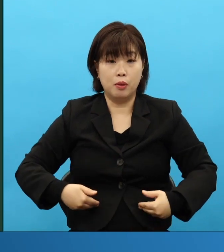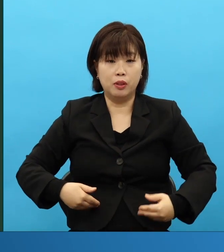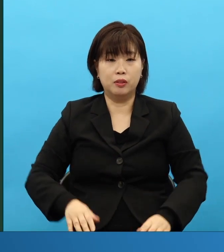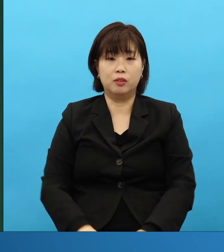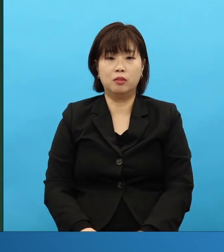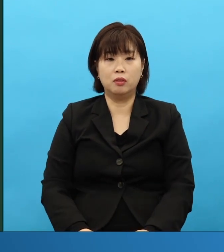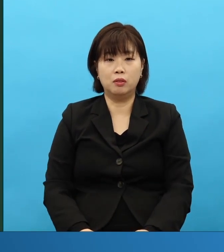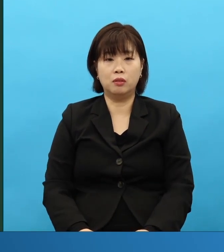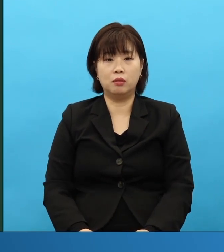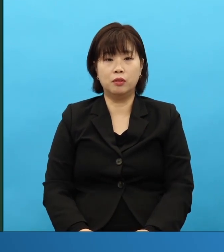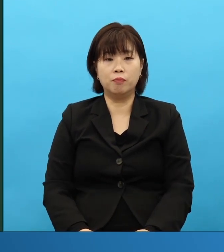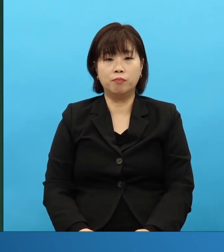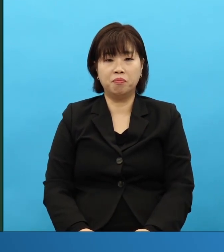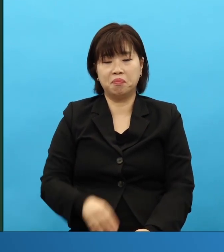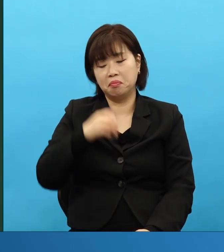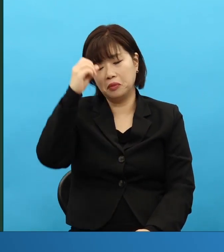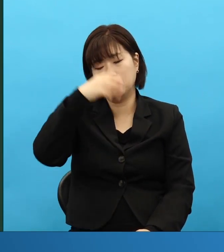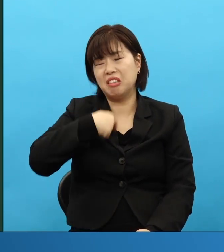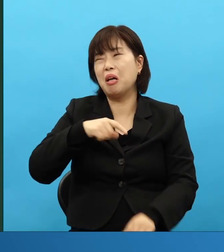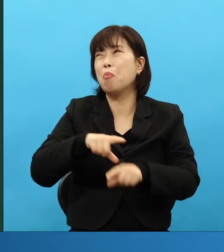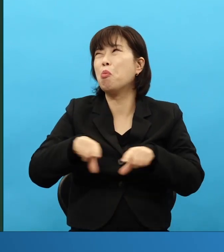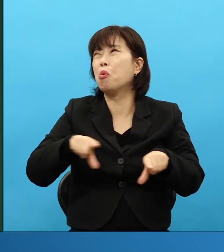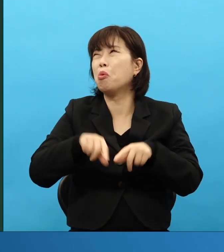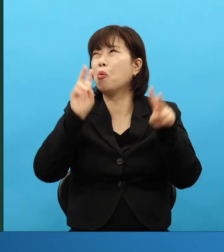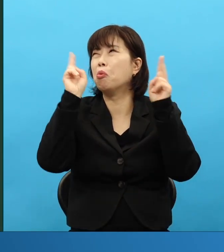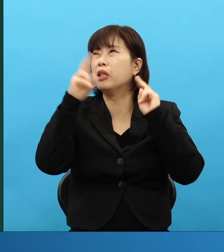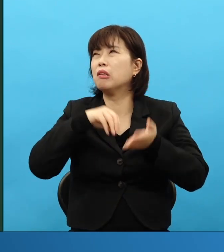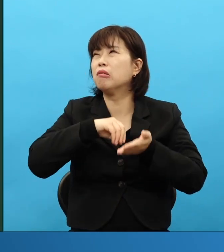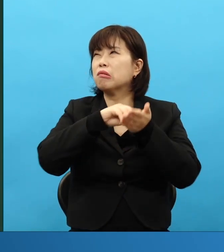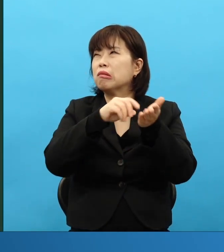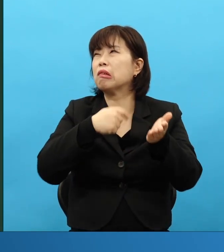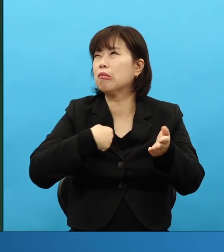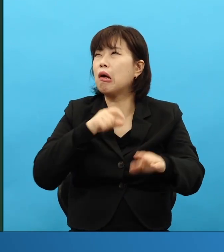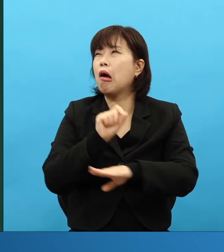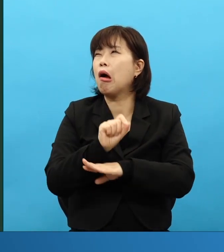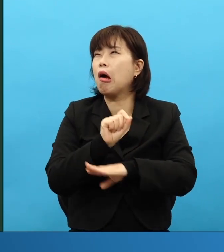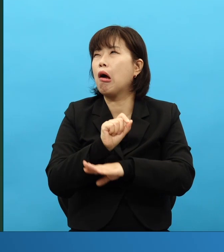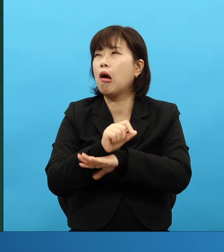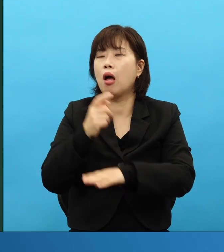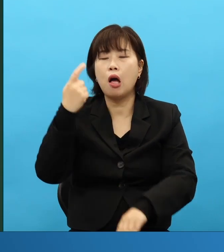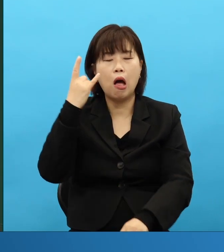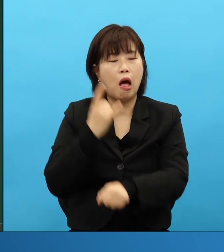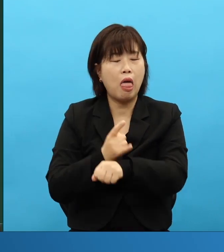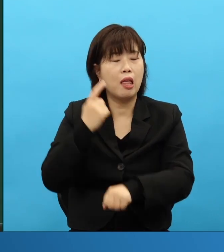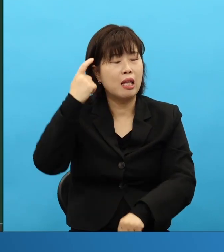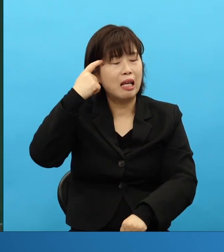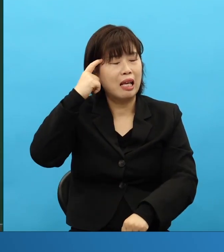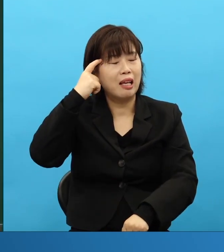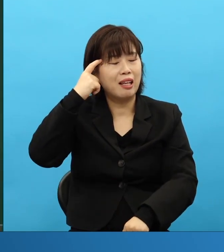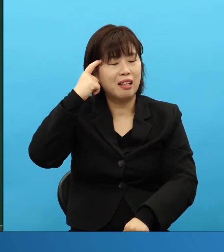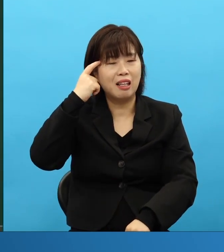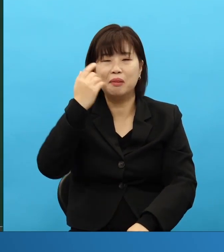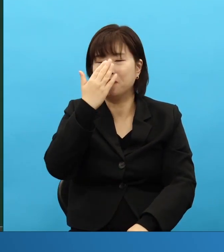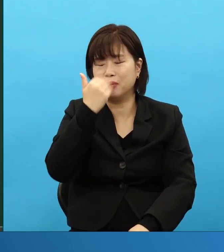nation, you're just not doing the administrative work, but you're really saving lives. 그래서 이 부분을 렘들을 딱 지금 붙잡아야 And